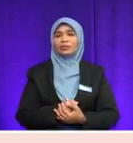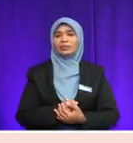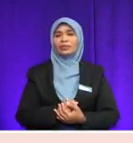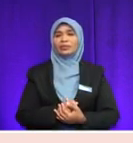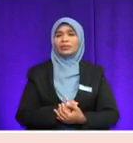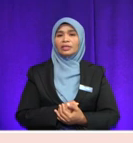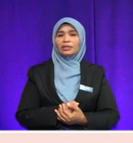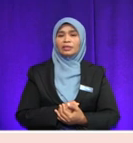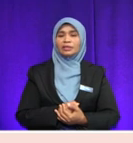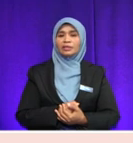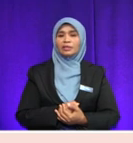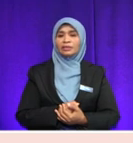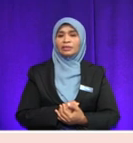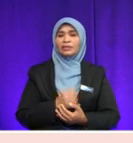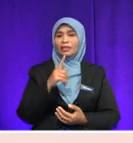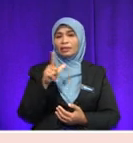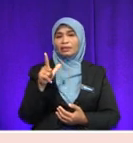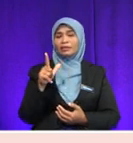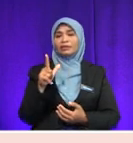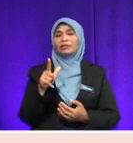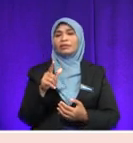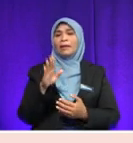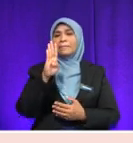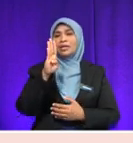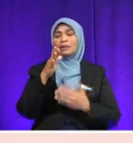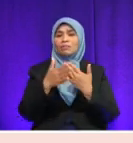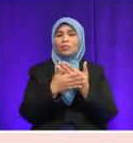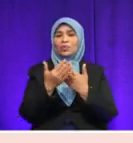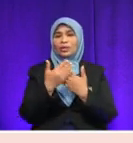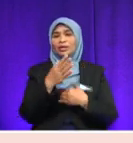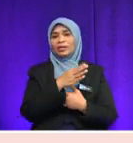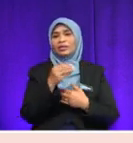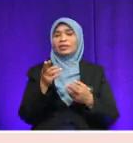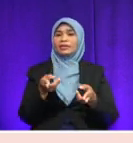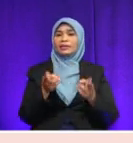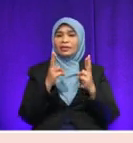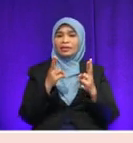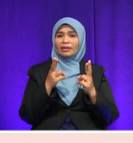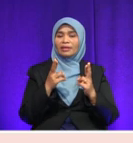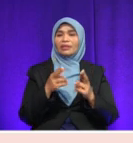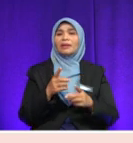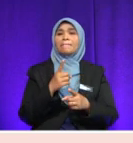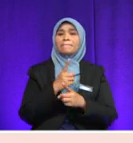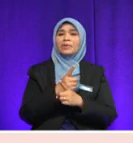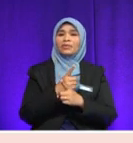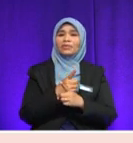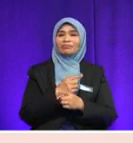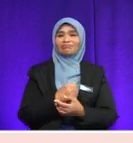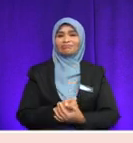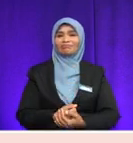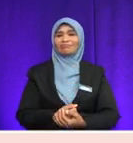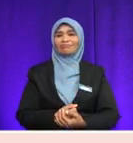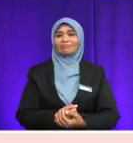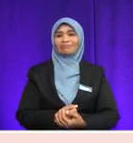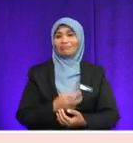dari sudut bahasa ialah di mudah dan ringan Oke kita tengok Betul tak